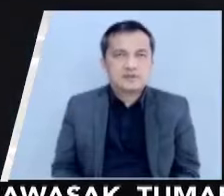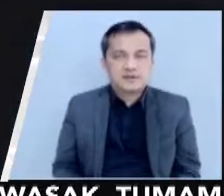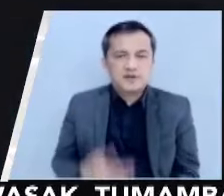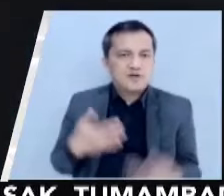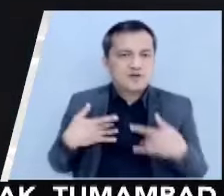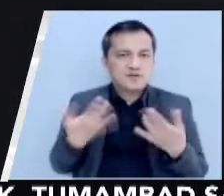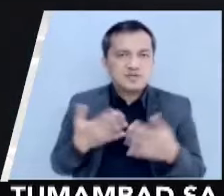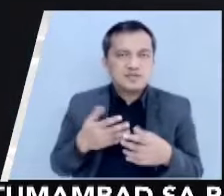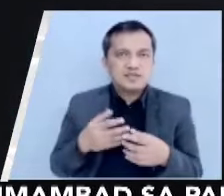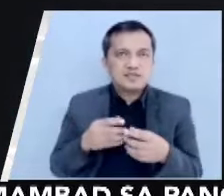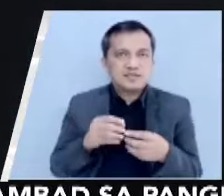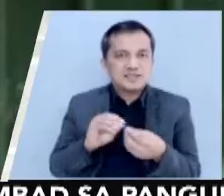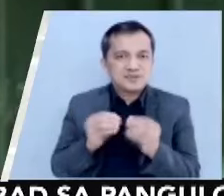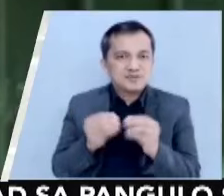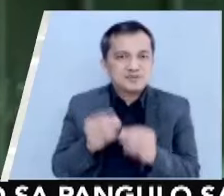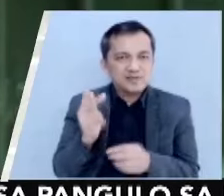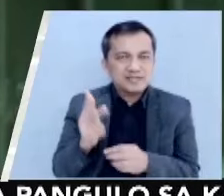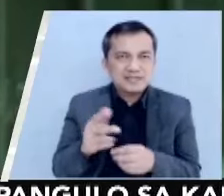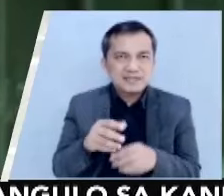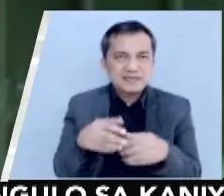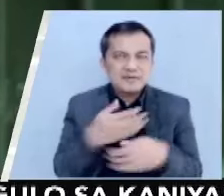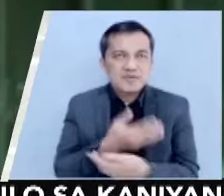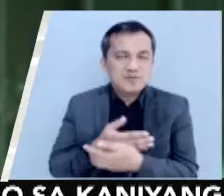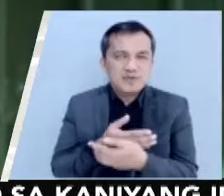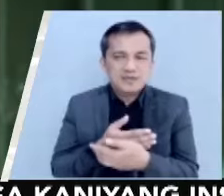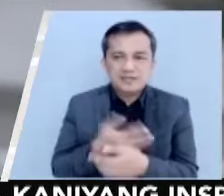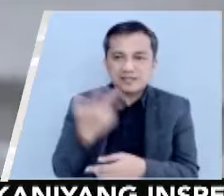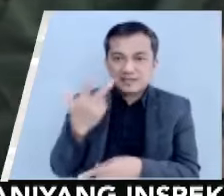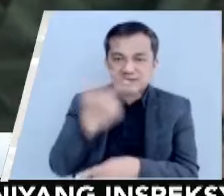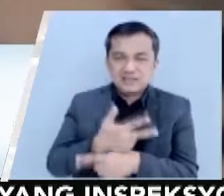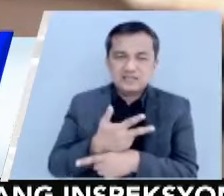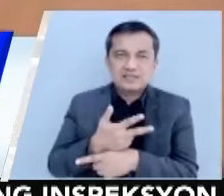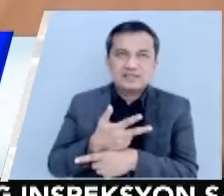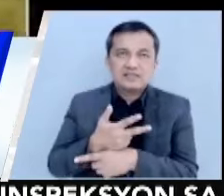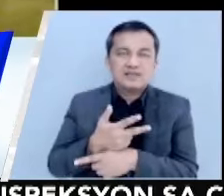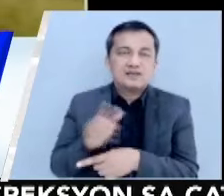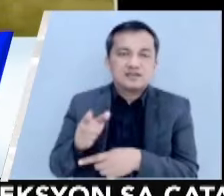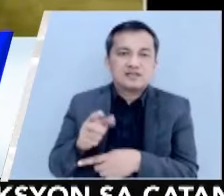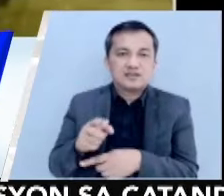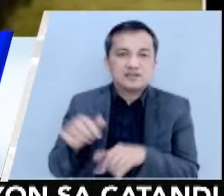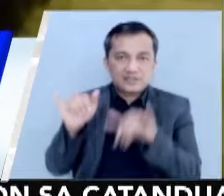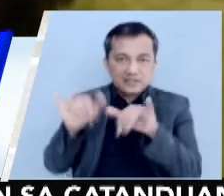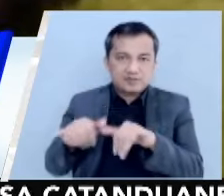As of now, the Chick is 3 days old at nandoon pa siya sa laboratory.